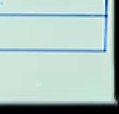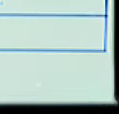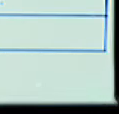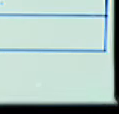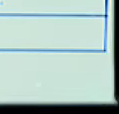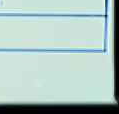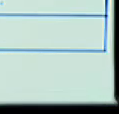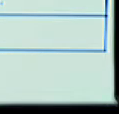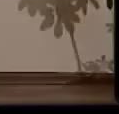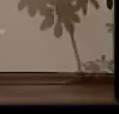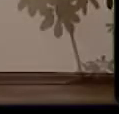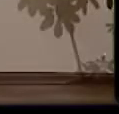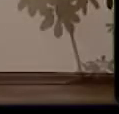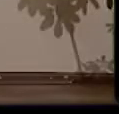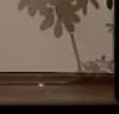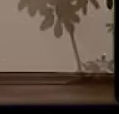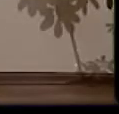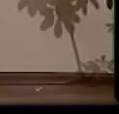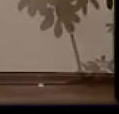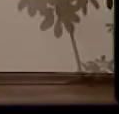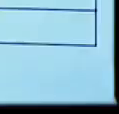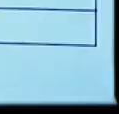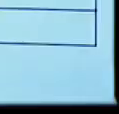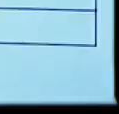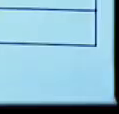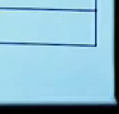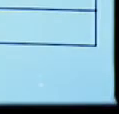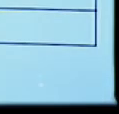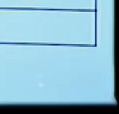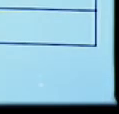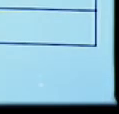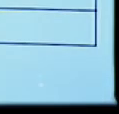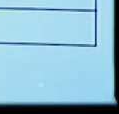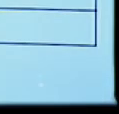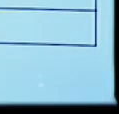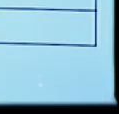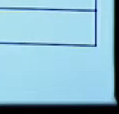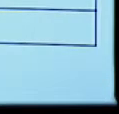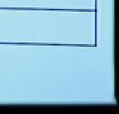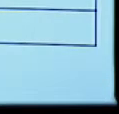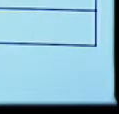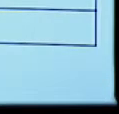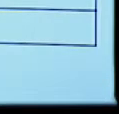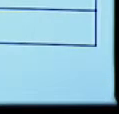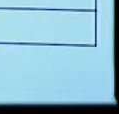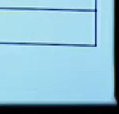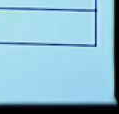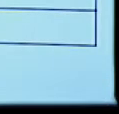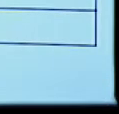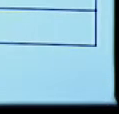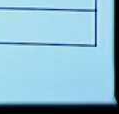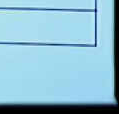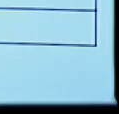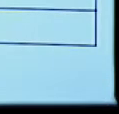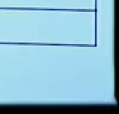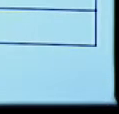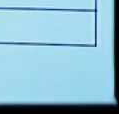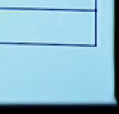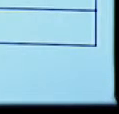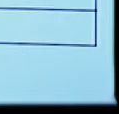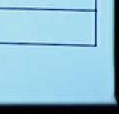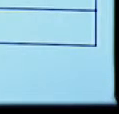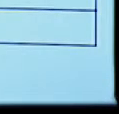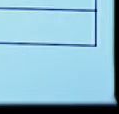jadvalimizning ikkinchi qismida berilgan gaplarni tarjima qilamiz. Qu'on va louer à un étudiant. Biz